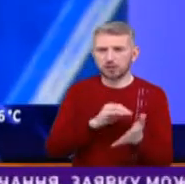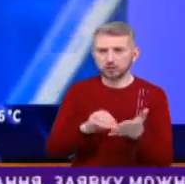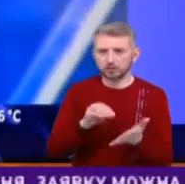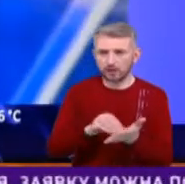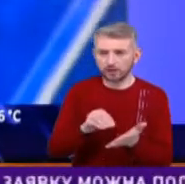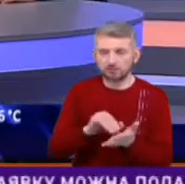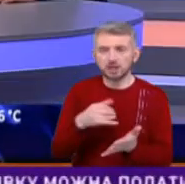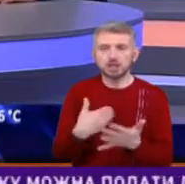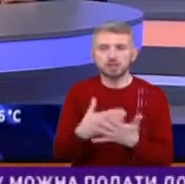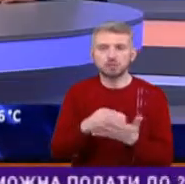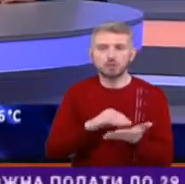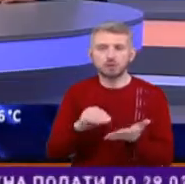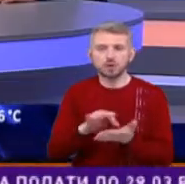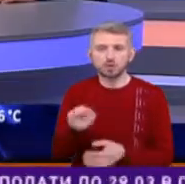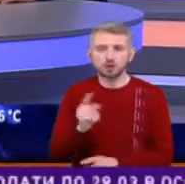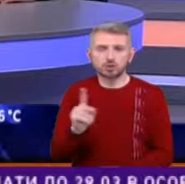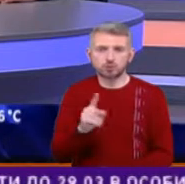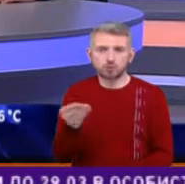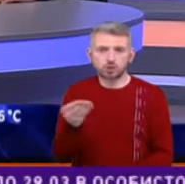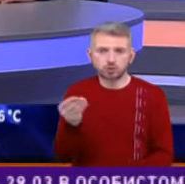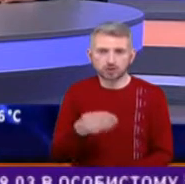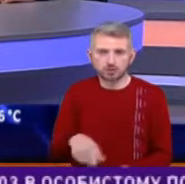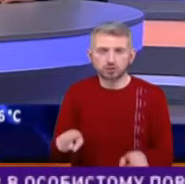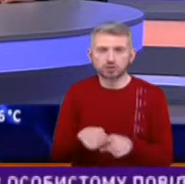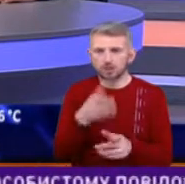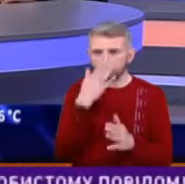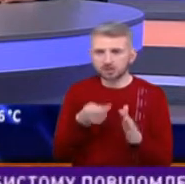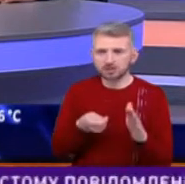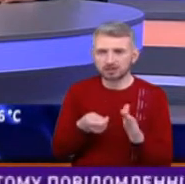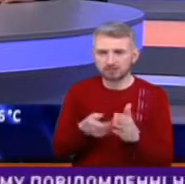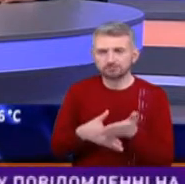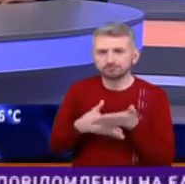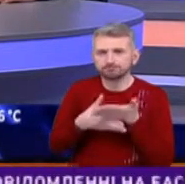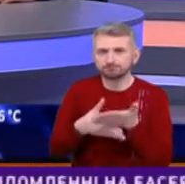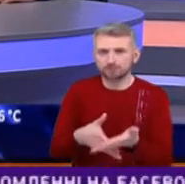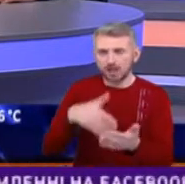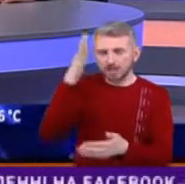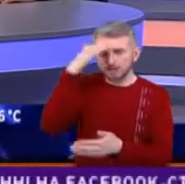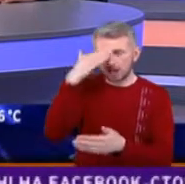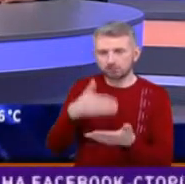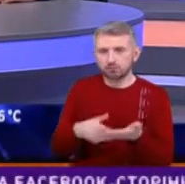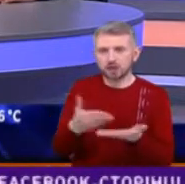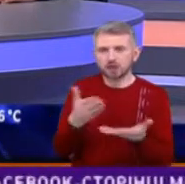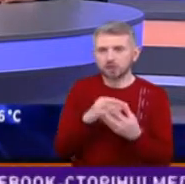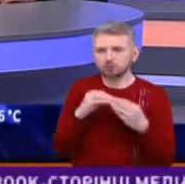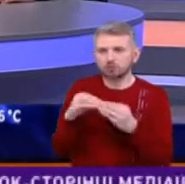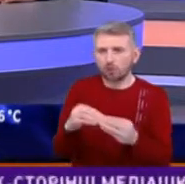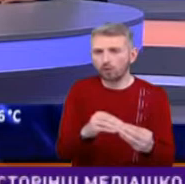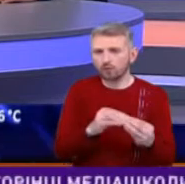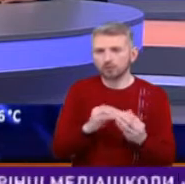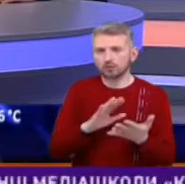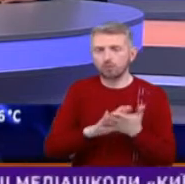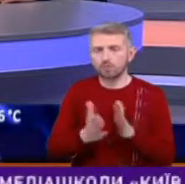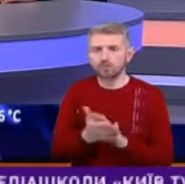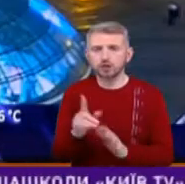і, типу, пишуть про те, що Порошенко таким чином підставив Трампу плече, якийсь там зговор, заговор, домовленість, що